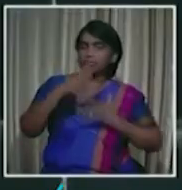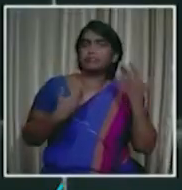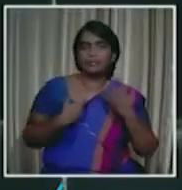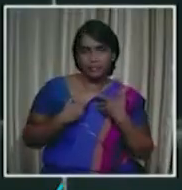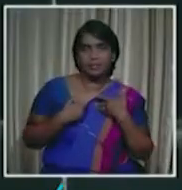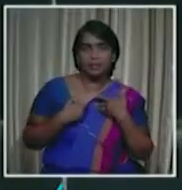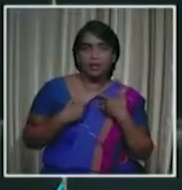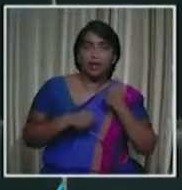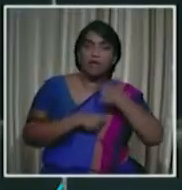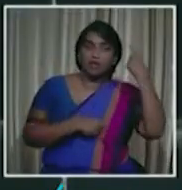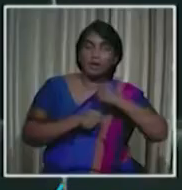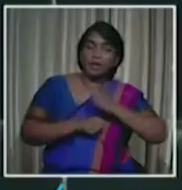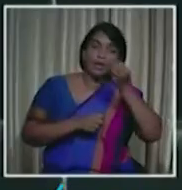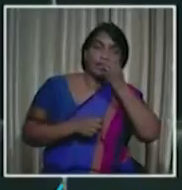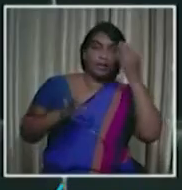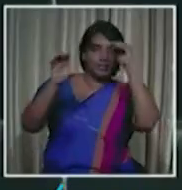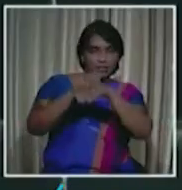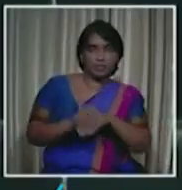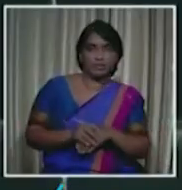අපිට ගිහින් ගෝල් ෆේස් එකකින් කැම කන්නේ.